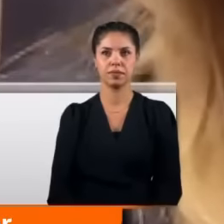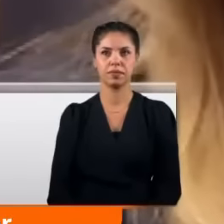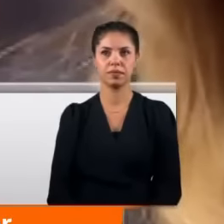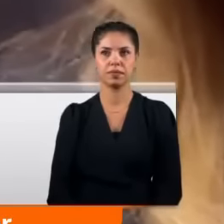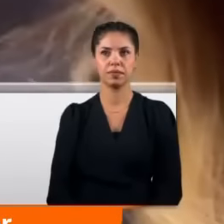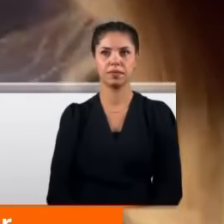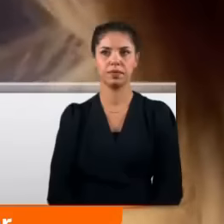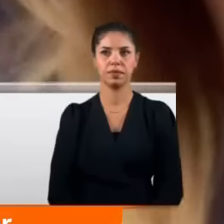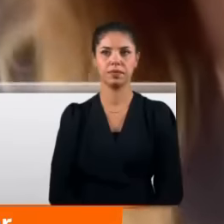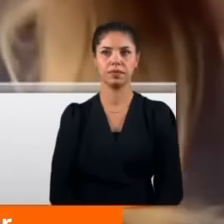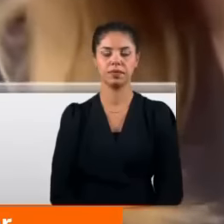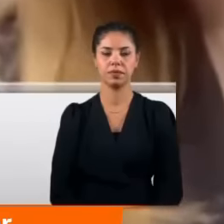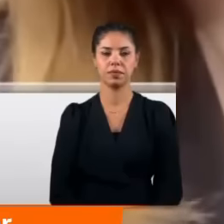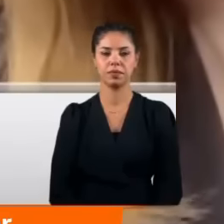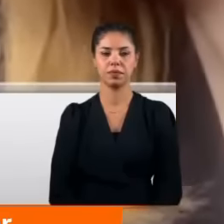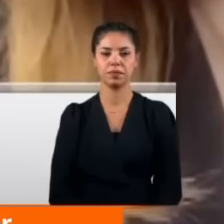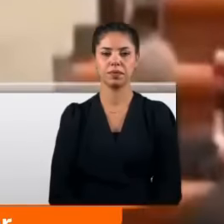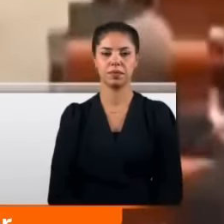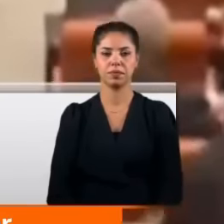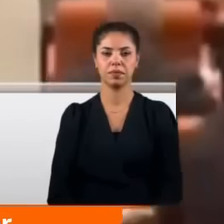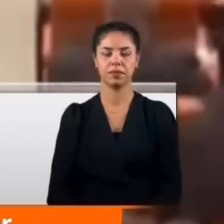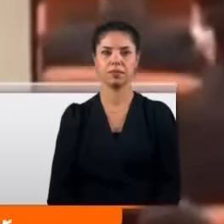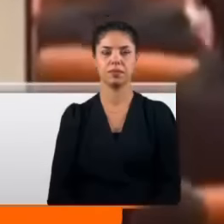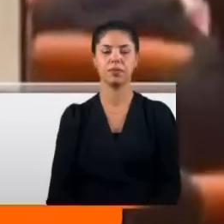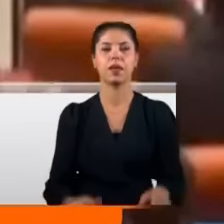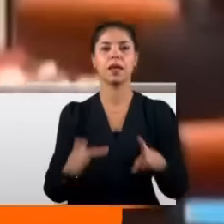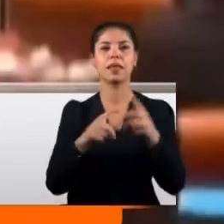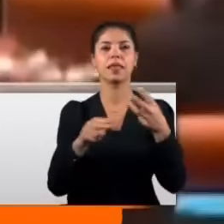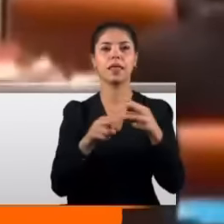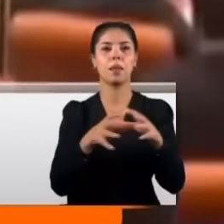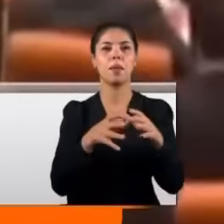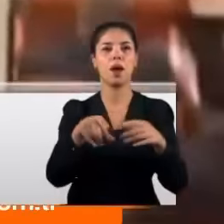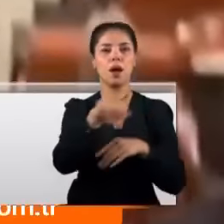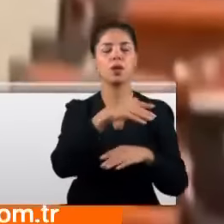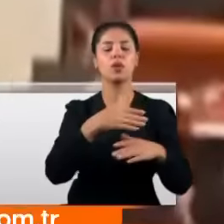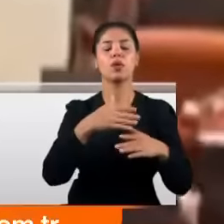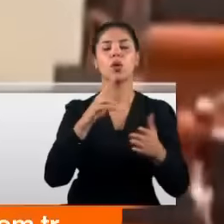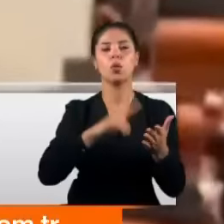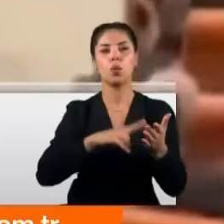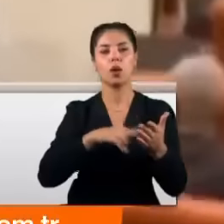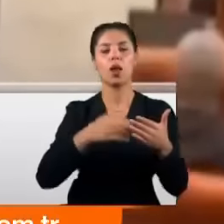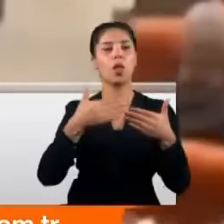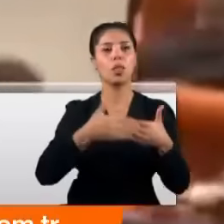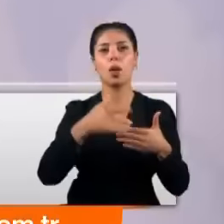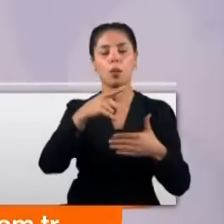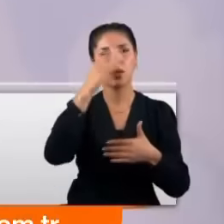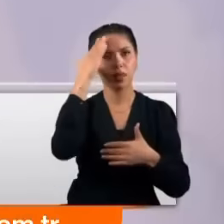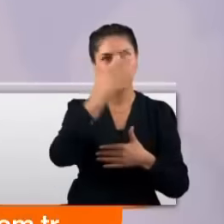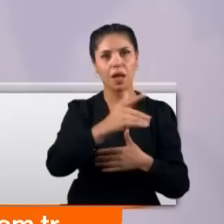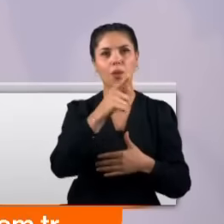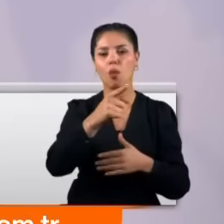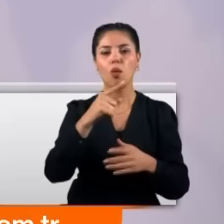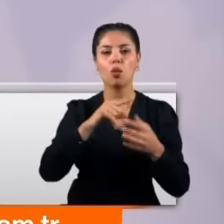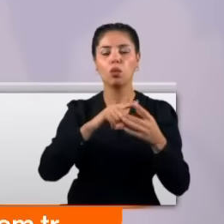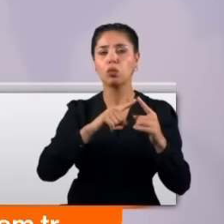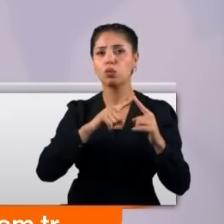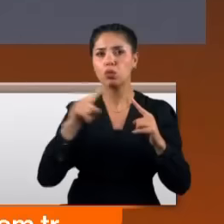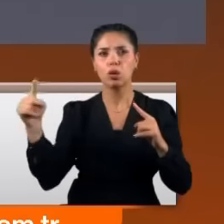ülkemizde barışı sağlamak lazım. DEM partililerle tokalaşmasına giden o sürecin detayını ise gazeteci Sinan